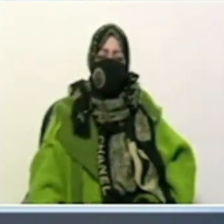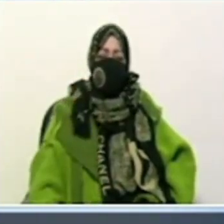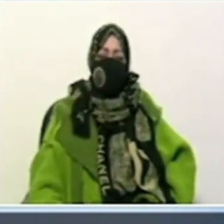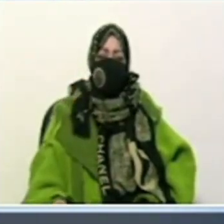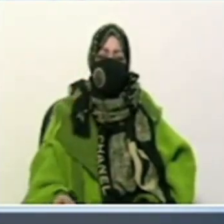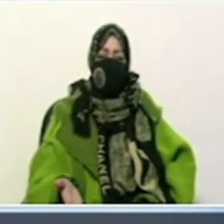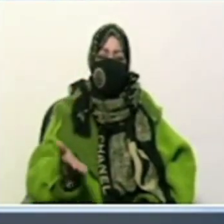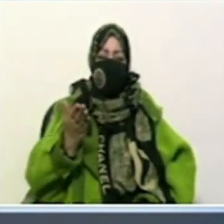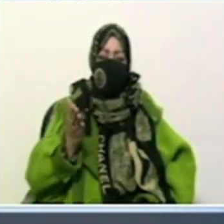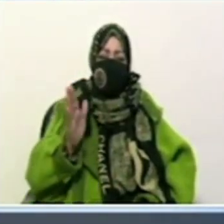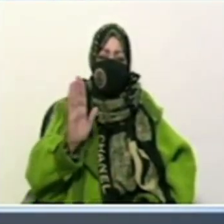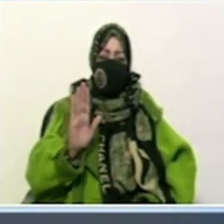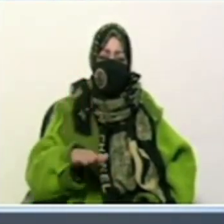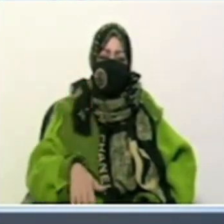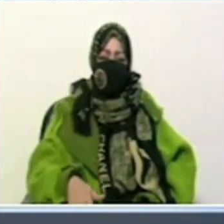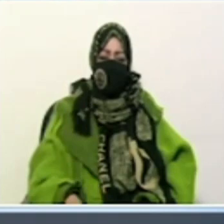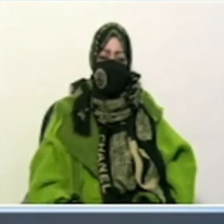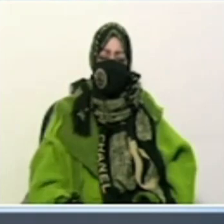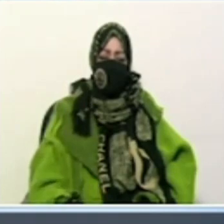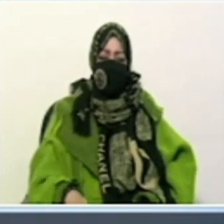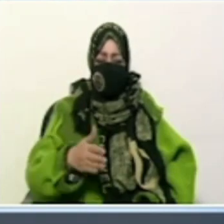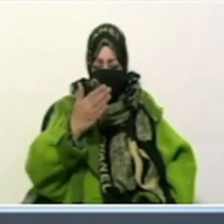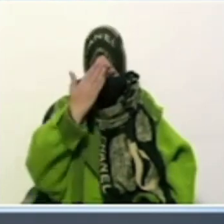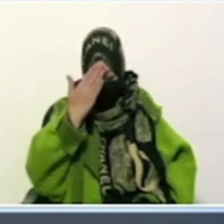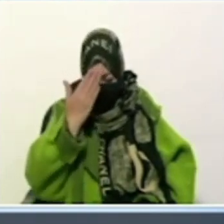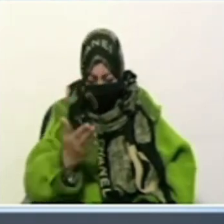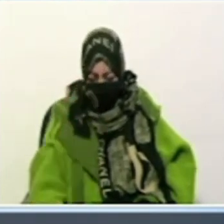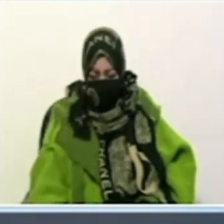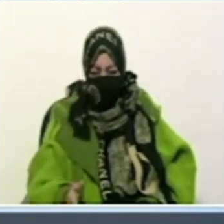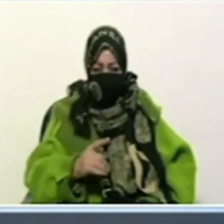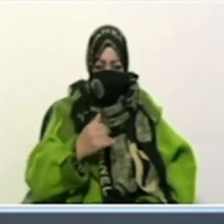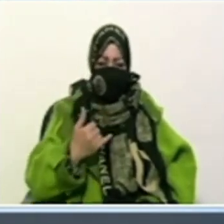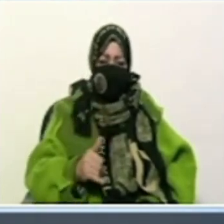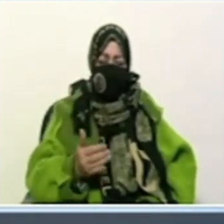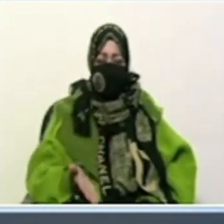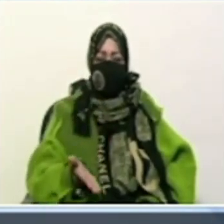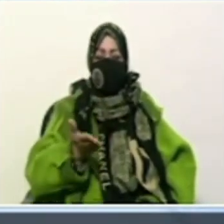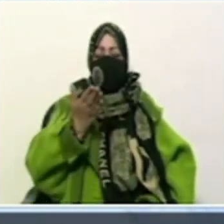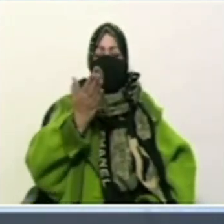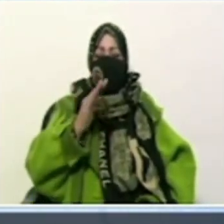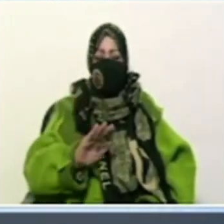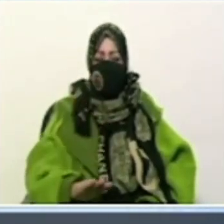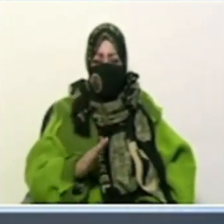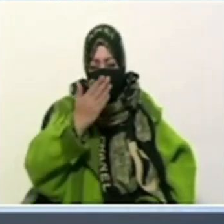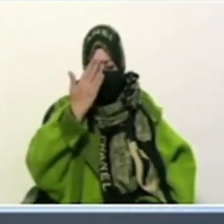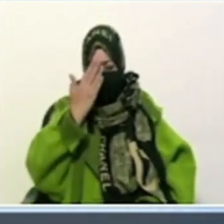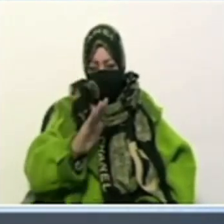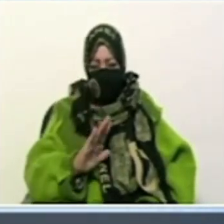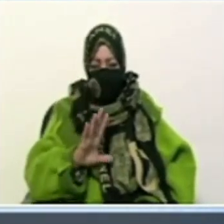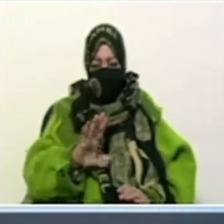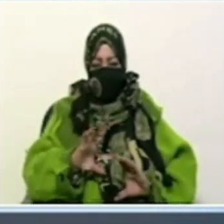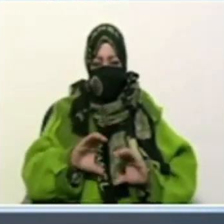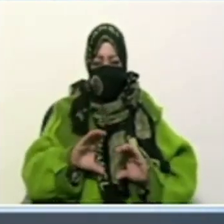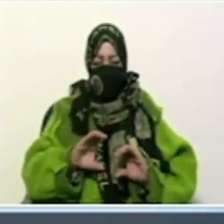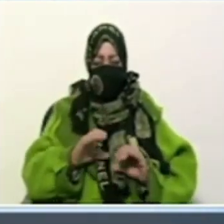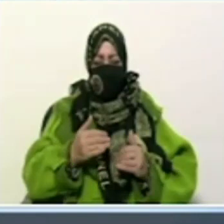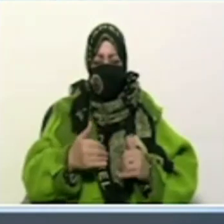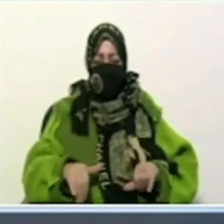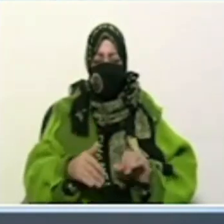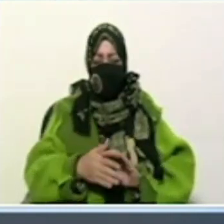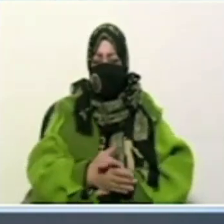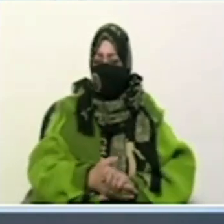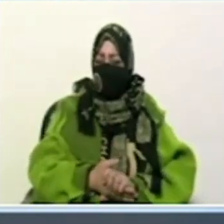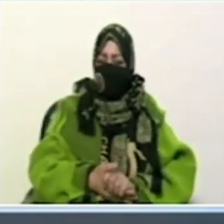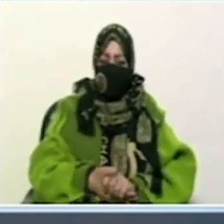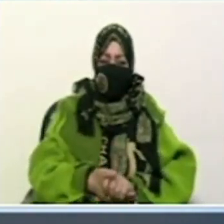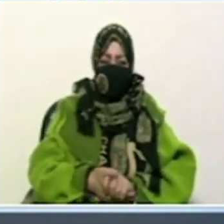مثلا، لأن هذا لا يلتصق بالأرض وإنما يحتاج إلى ضغط يعني ليلتصق بالأرض، لأنه ليس بمادة